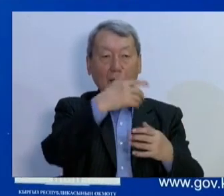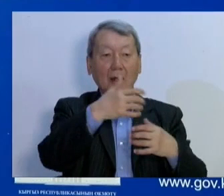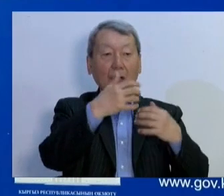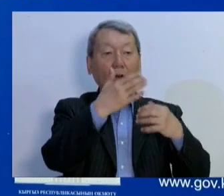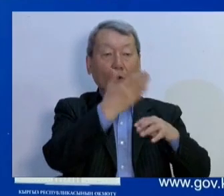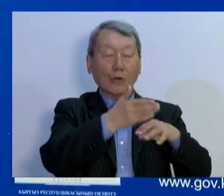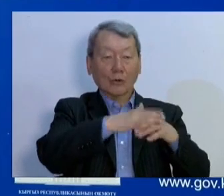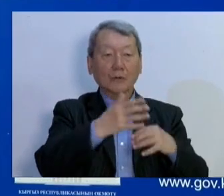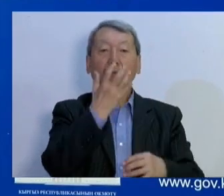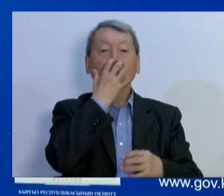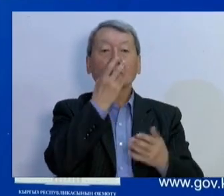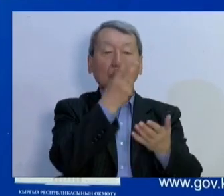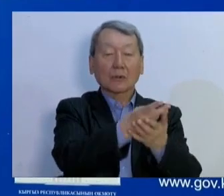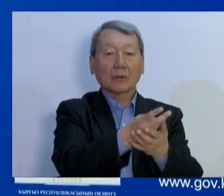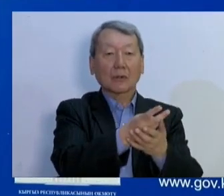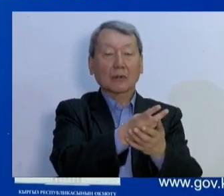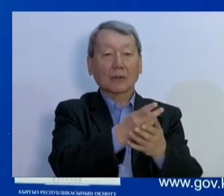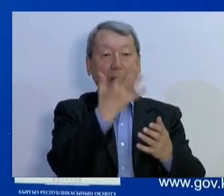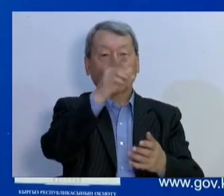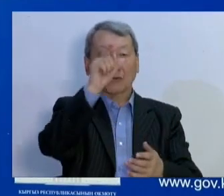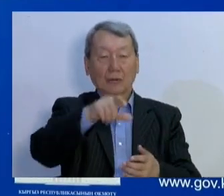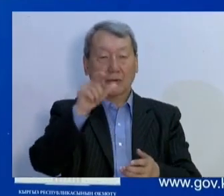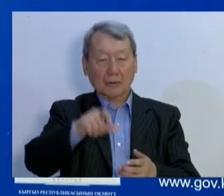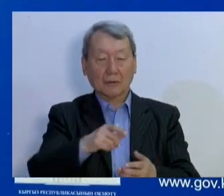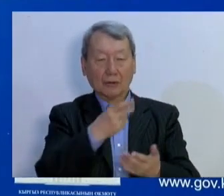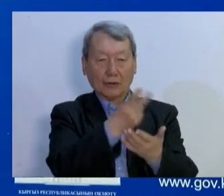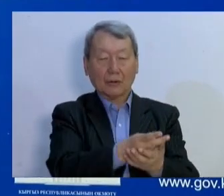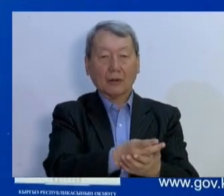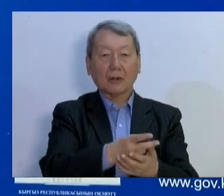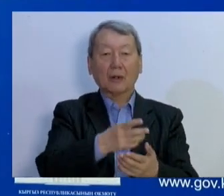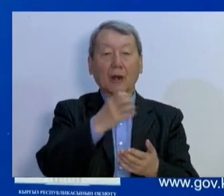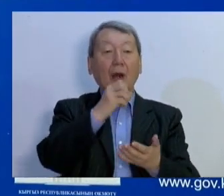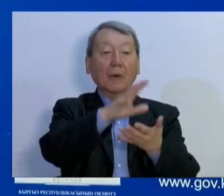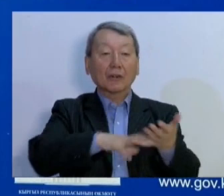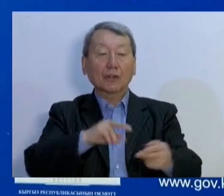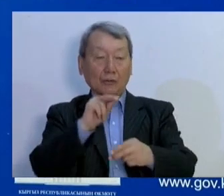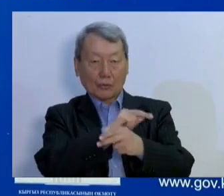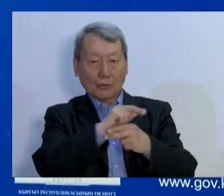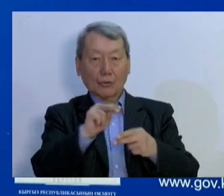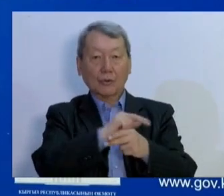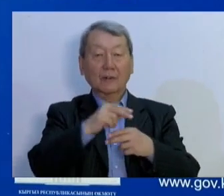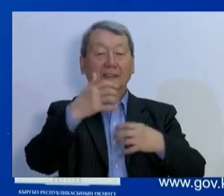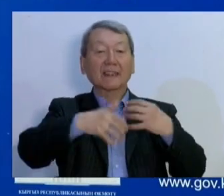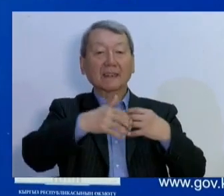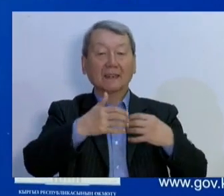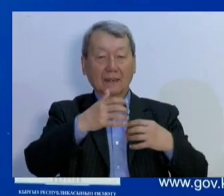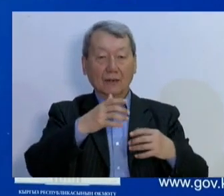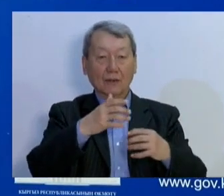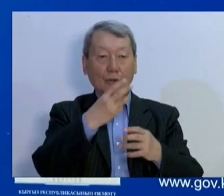абалдагысы 12, реанимация бөлүмдөрүндө 5 кармалып турат. Канаттандыраардык абалда жана орточо оор